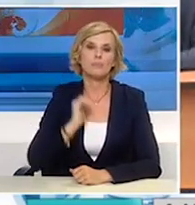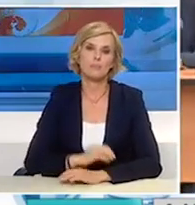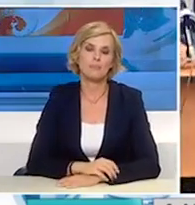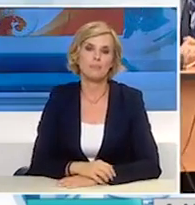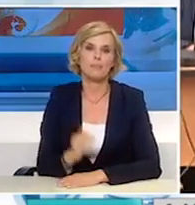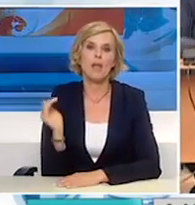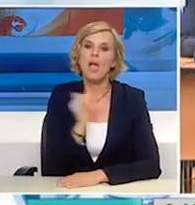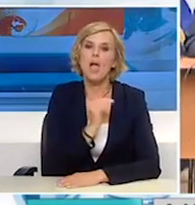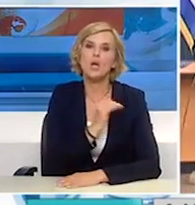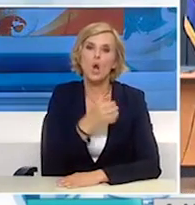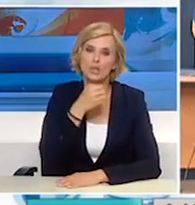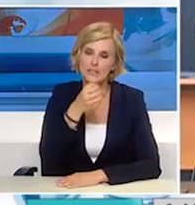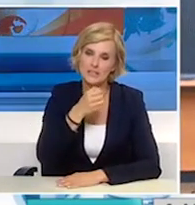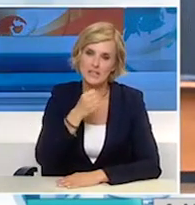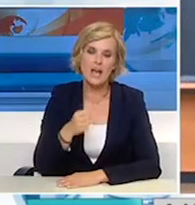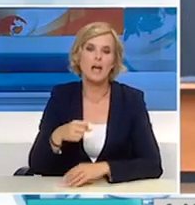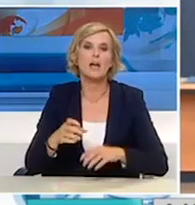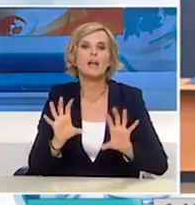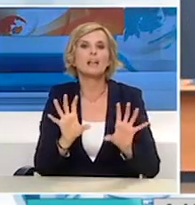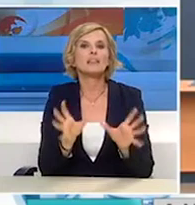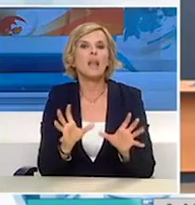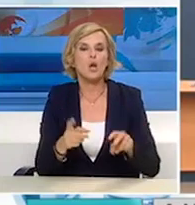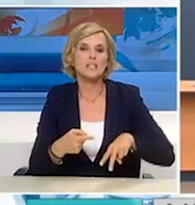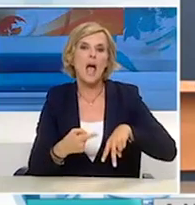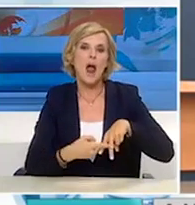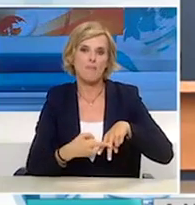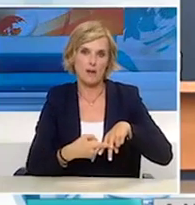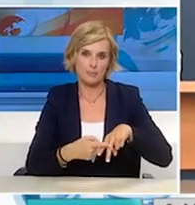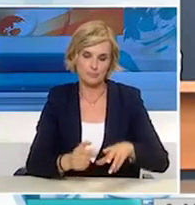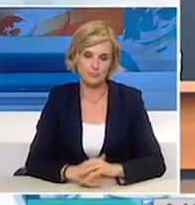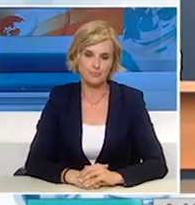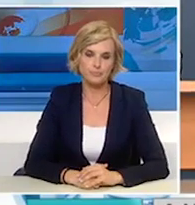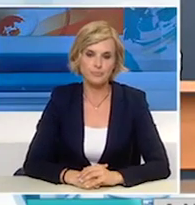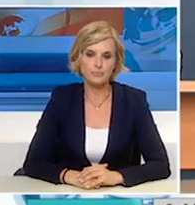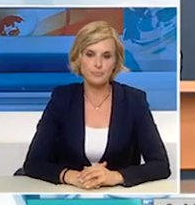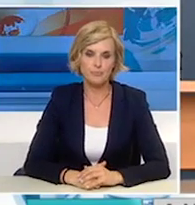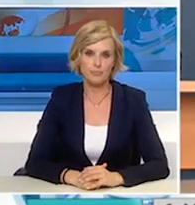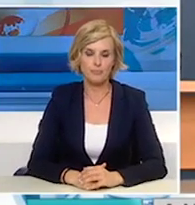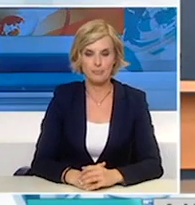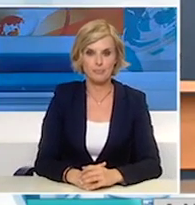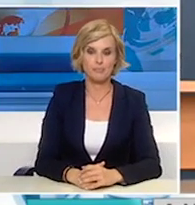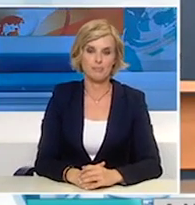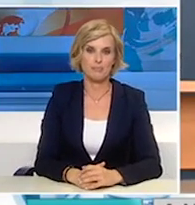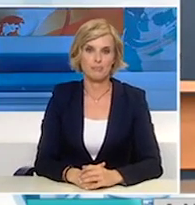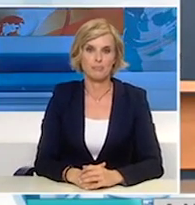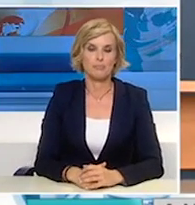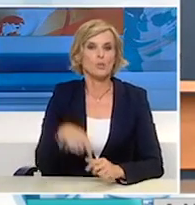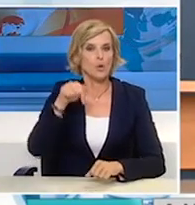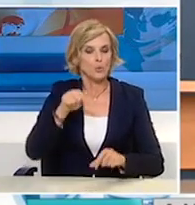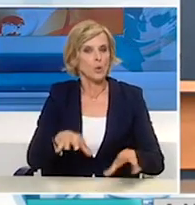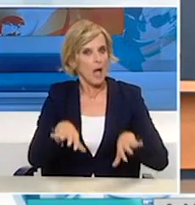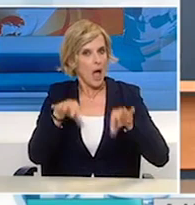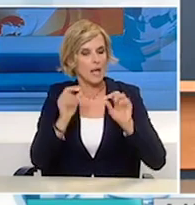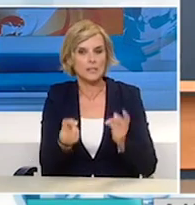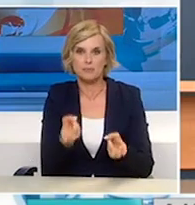κυρία Μανουσάκη από τον τηλεοπτικό σταθμό Α. Κύριε καθηγητά, συνεκτιμώντας την πορεία της νόσου το τελευταίο διάστημα, μετά τη σταδιακή άρχιση των